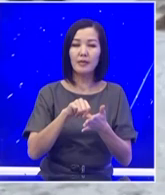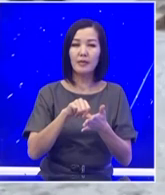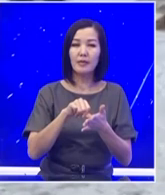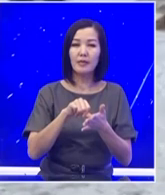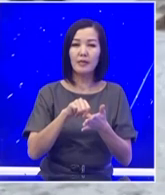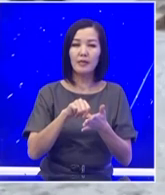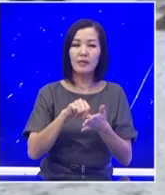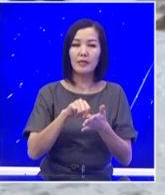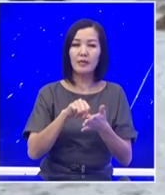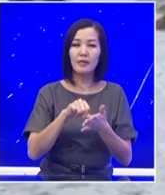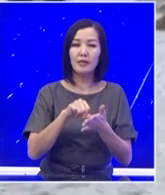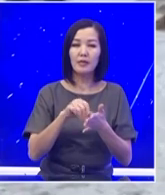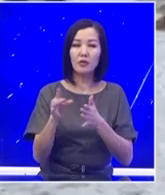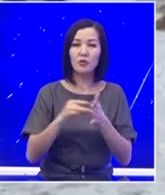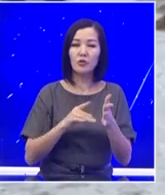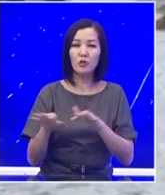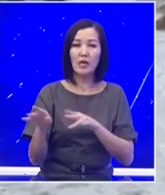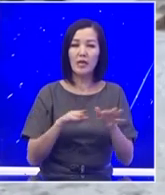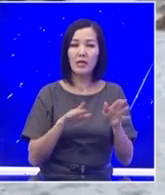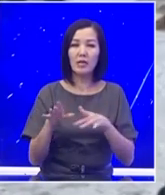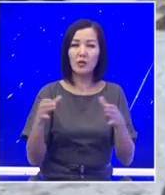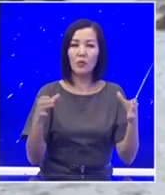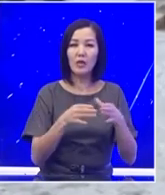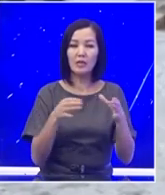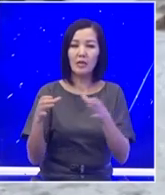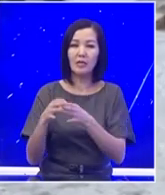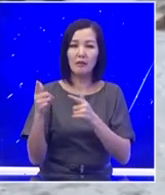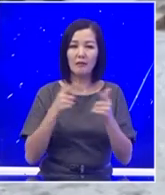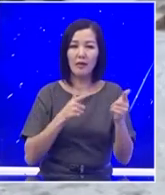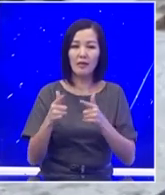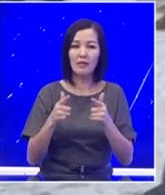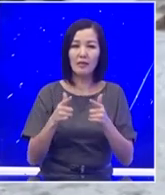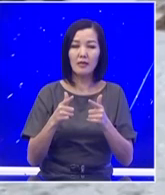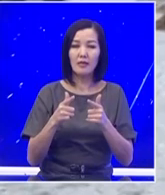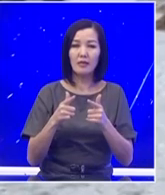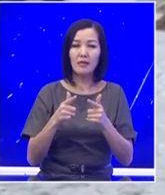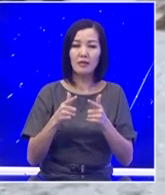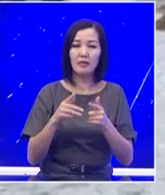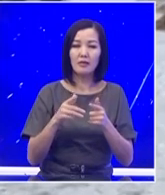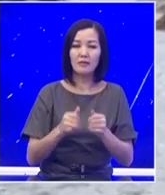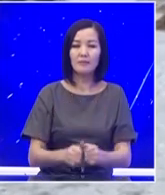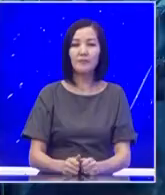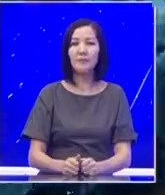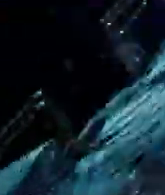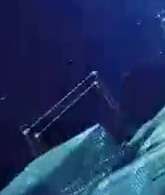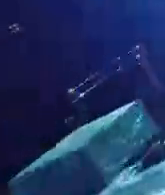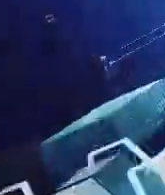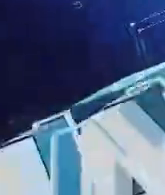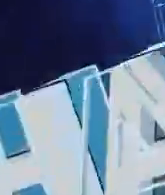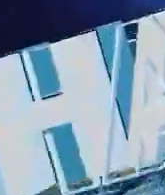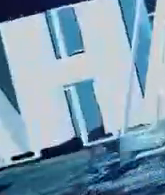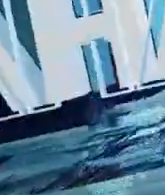ауданның шұғыл әрекет ету отряды бәрі көтеріліп, бүгінде іс-шаралар жүргізіп жатыр.